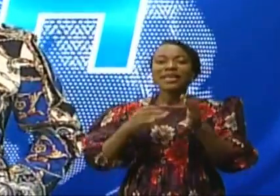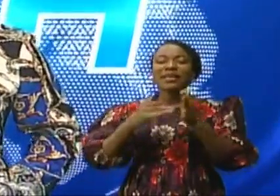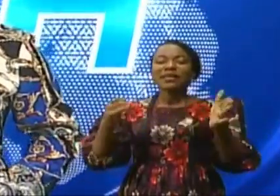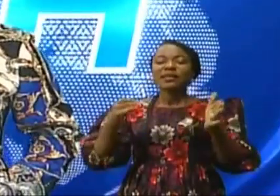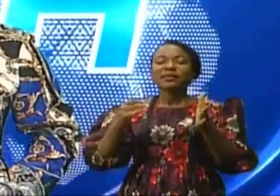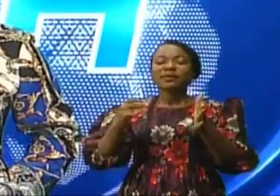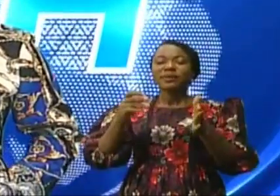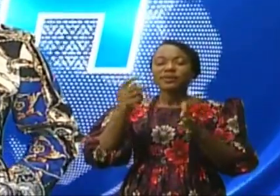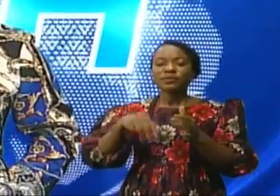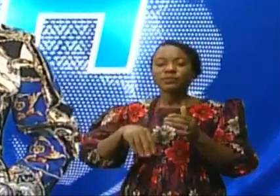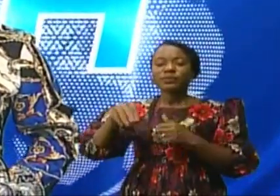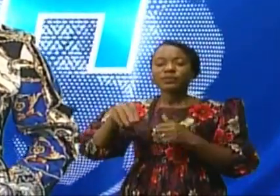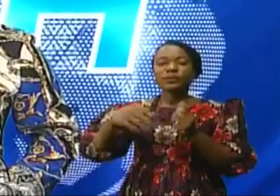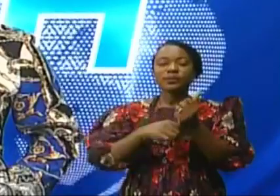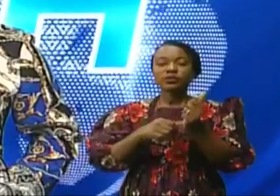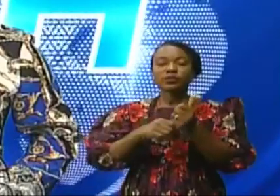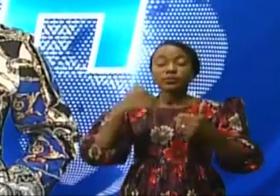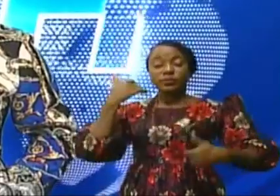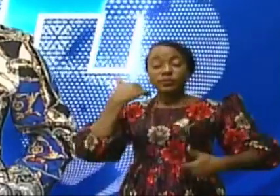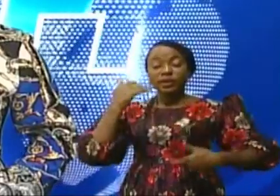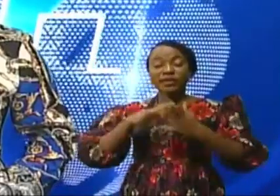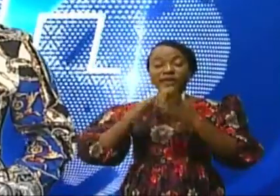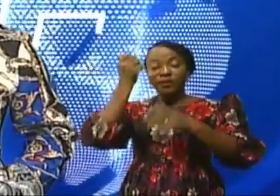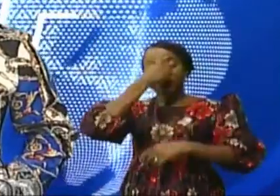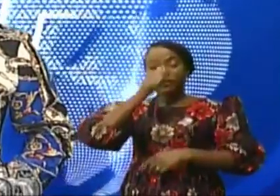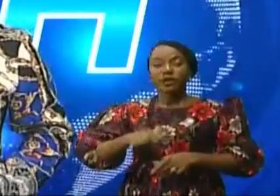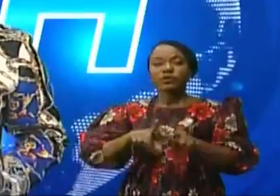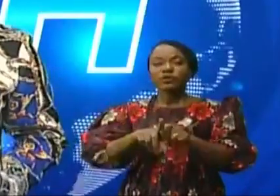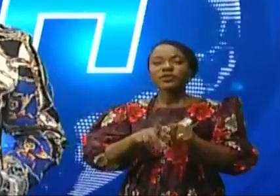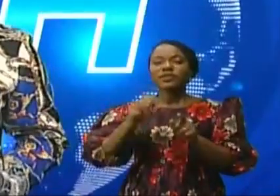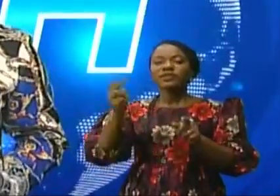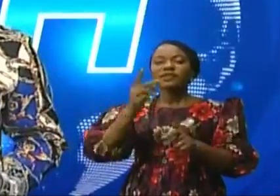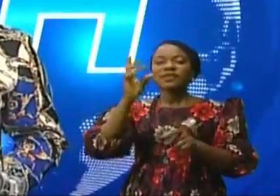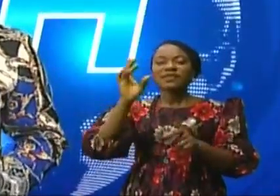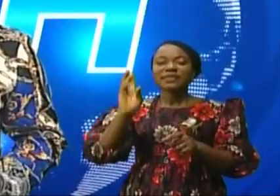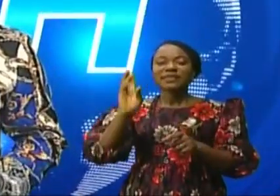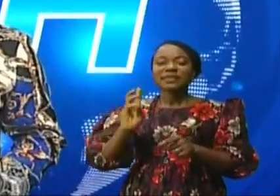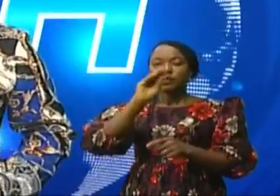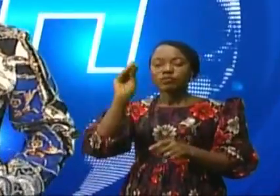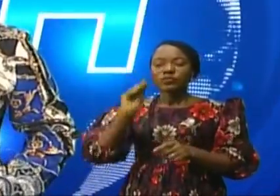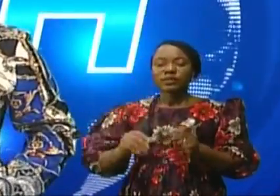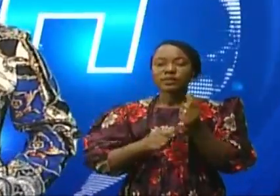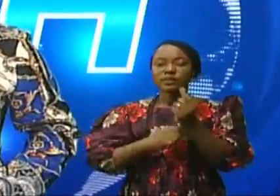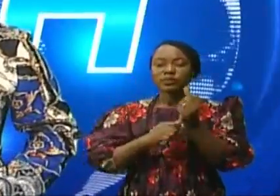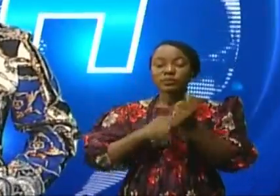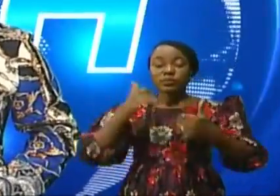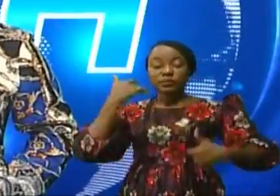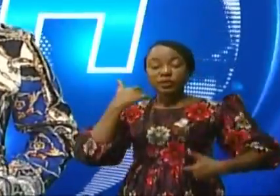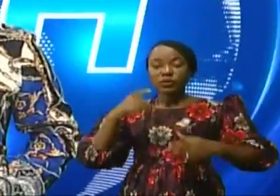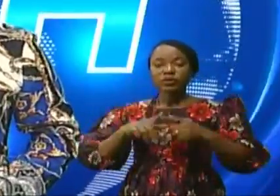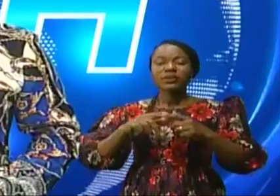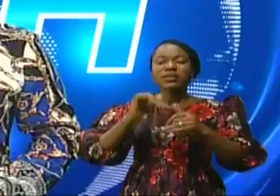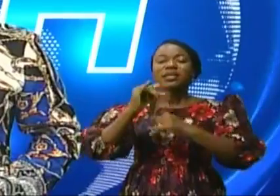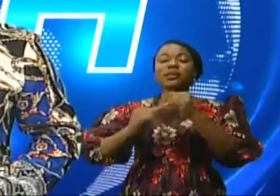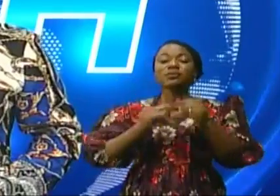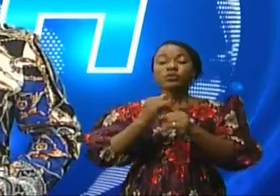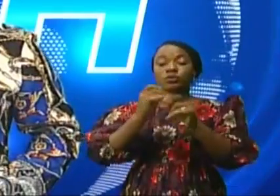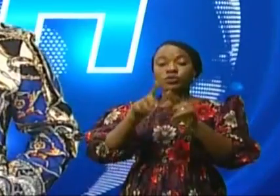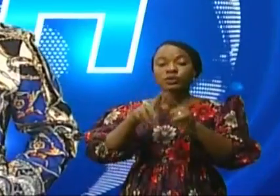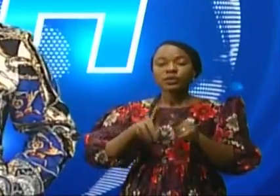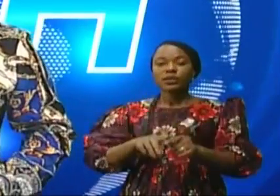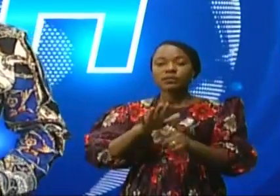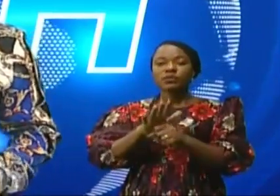de personnes vivent avec cette maladie en Afrique, soit 26% de personnes y souffrent. Cette maladie à l'échelle mondiale cause